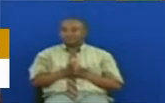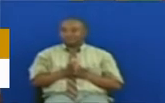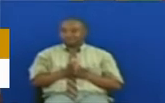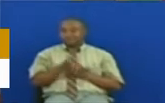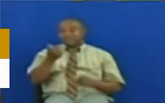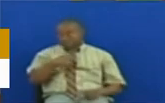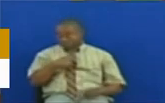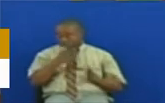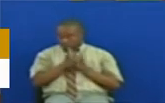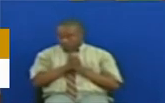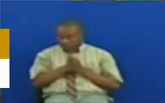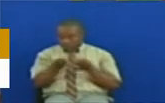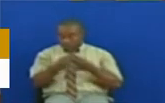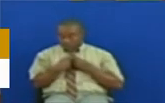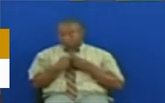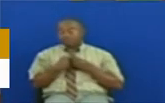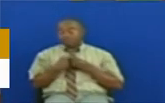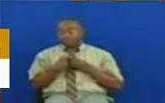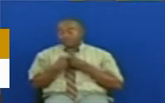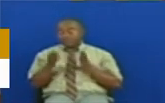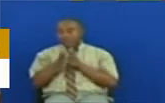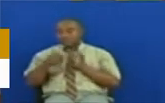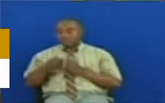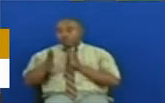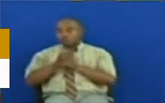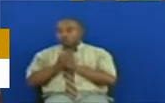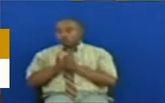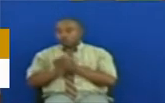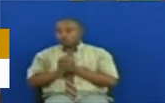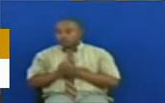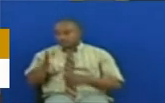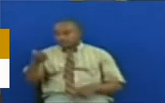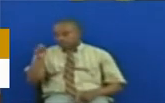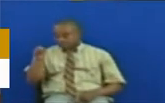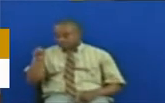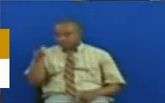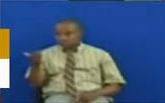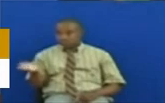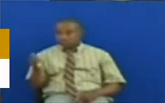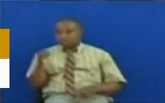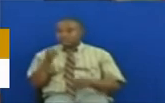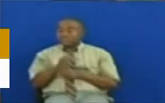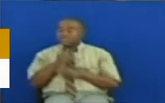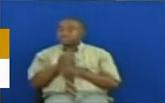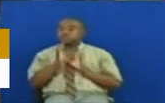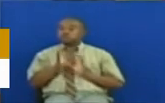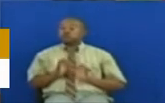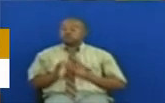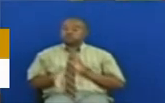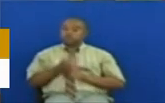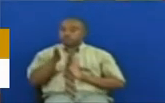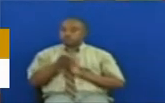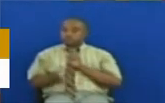naomba pia vile vile nichukue fursa hii kukupongeza sana wewe mwenyewe kwa kazi nzuri uliyoifanya pale mwanzoni